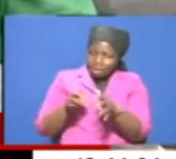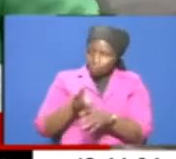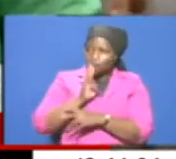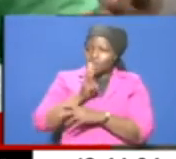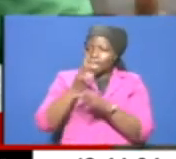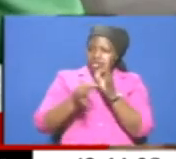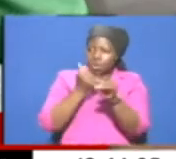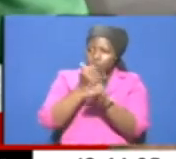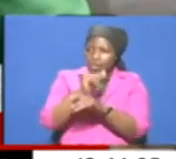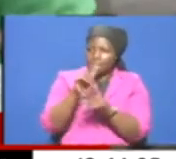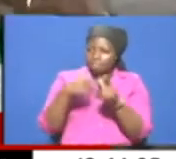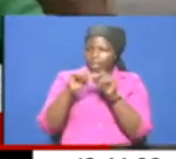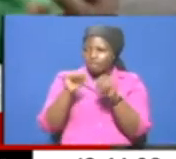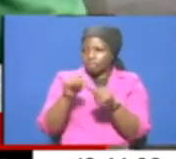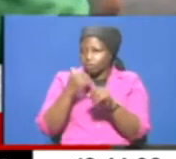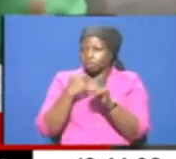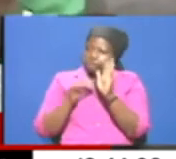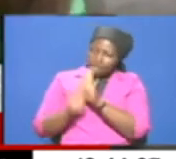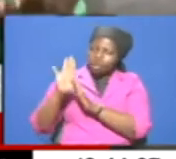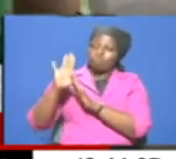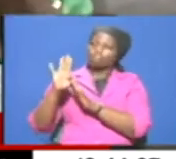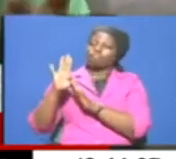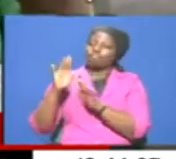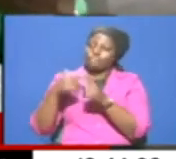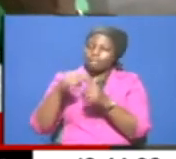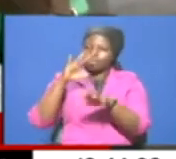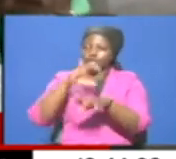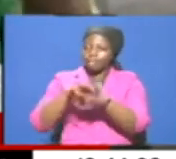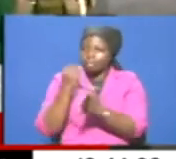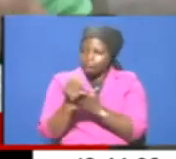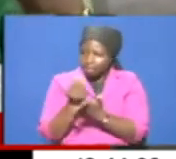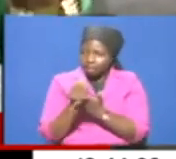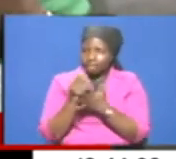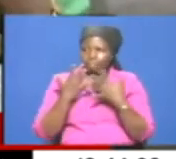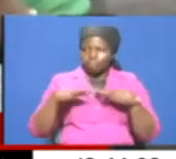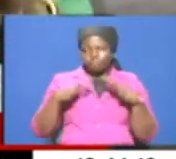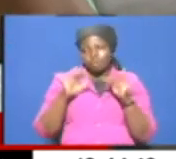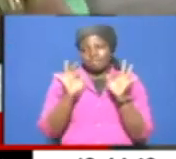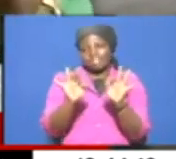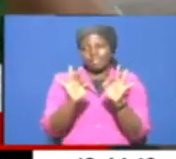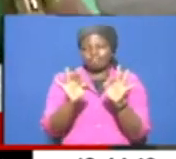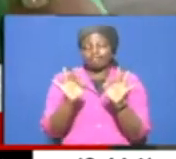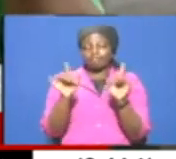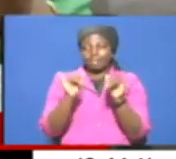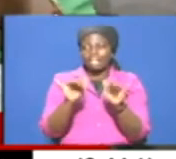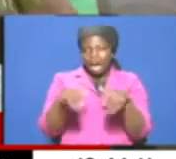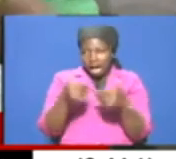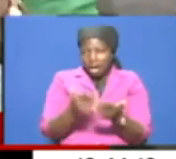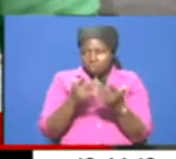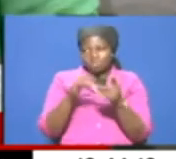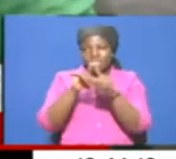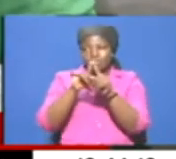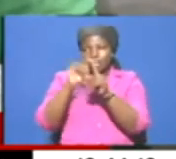hatua na tumesonga mbele na tuko na pesa, na watu wetu wanakaa kama wa Kenya wenyewe ina na agricultural